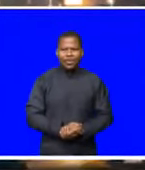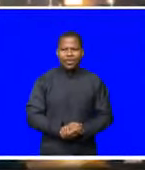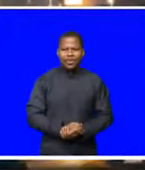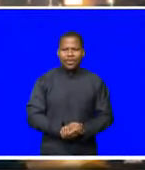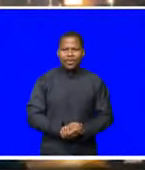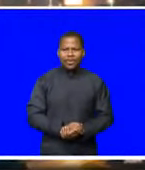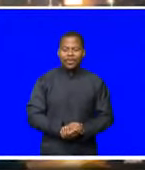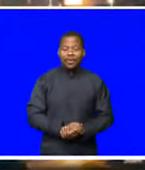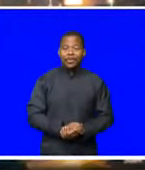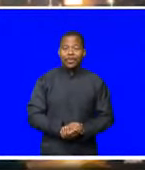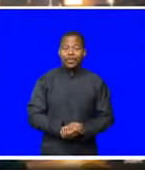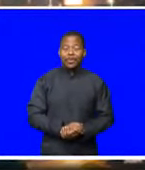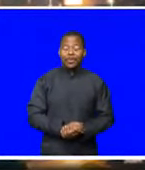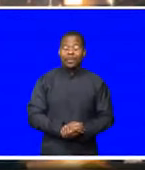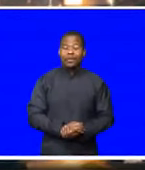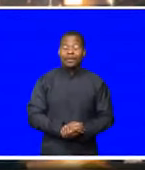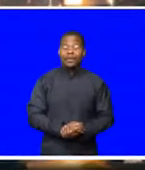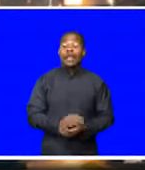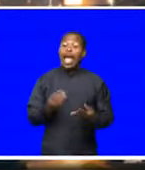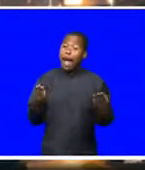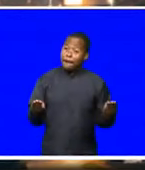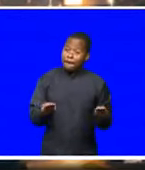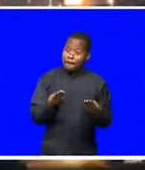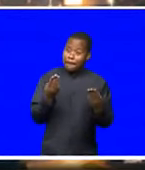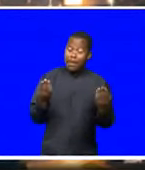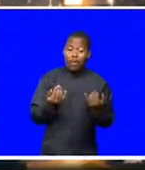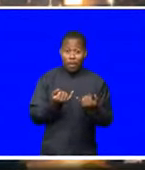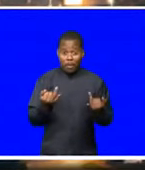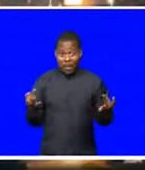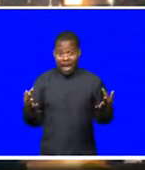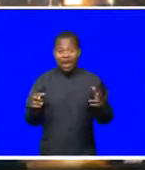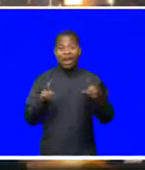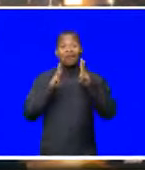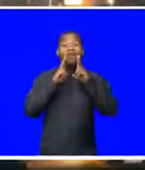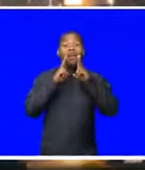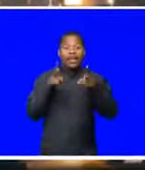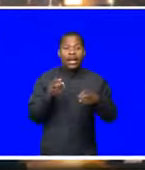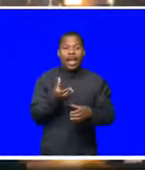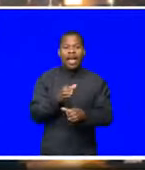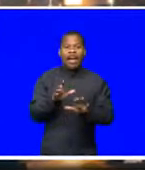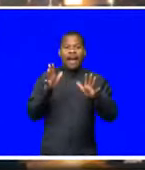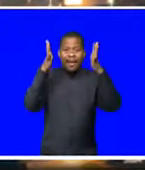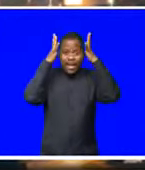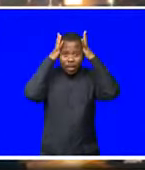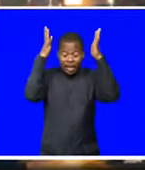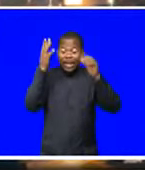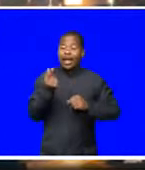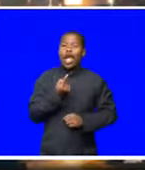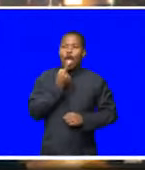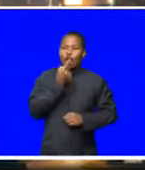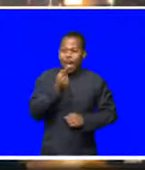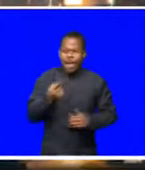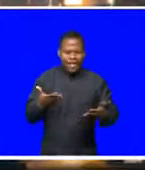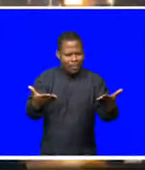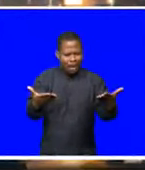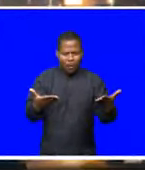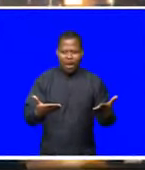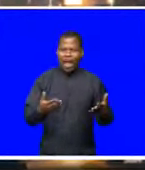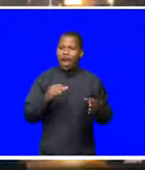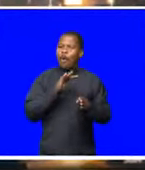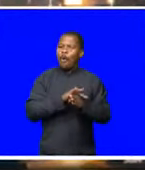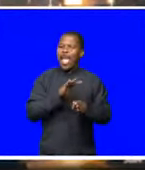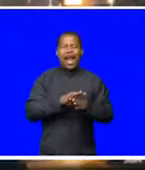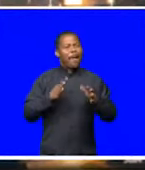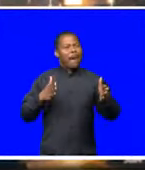Tivakashile bethu lapha even kula maholiday liphasika titsi tikuthokotele kwemukeleka ngetandla leti thokomele tisise lapha even laseSwatini letivakashike